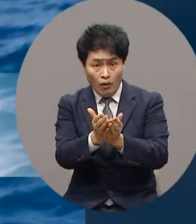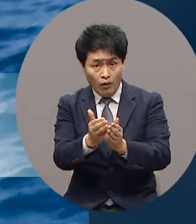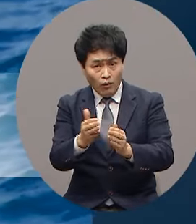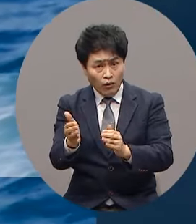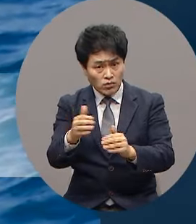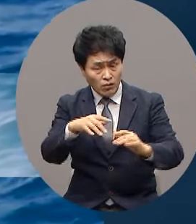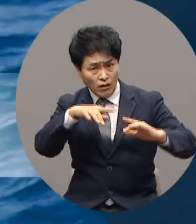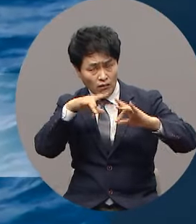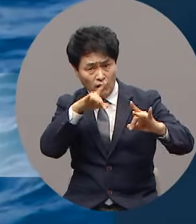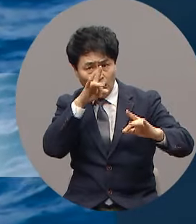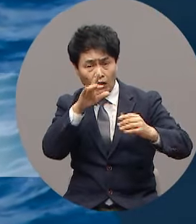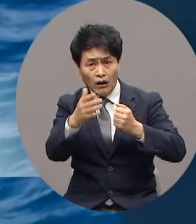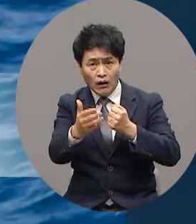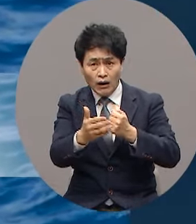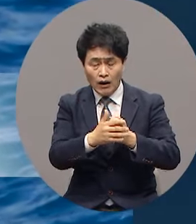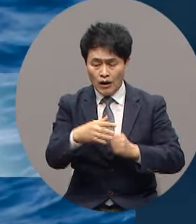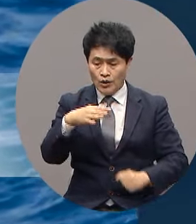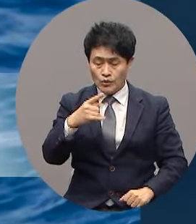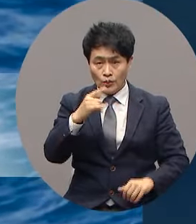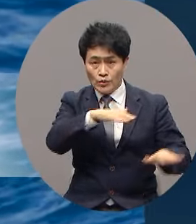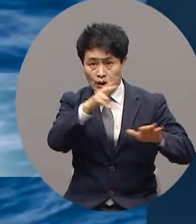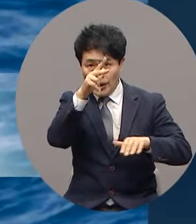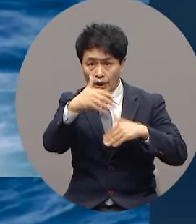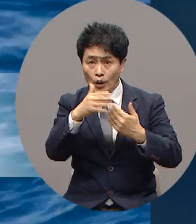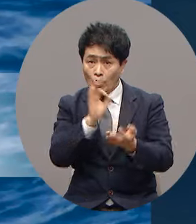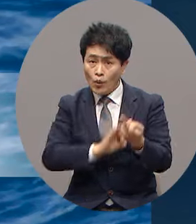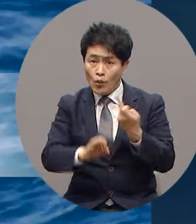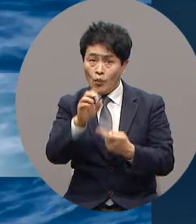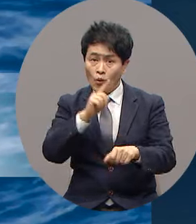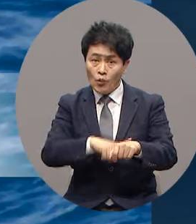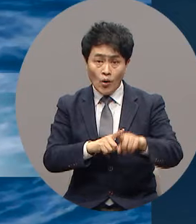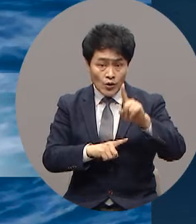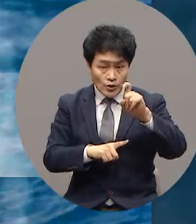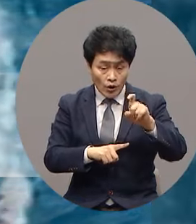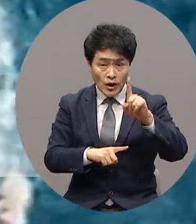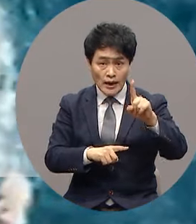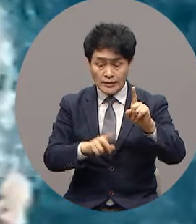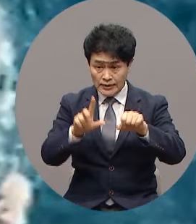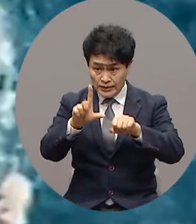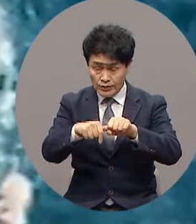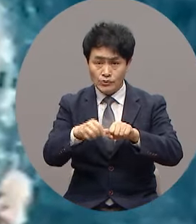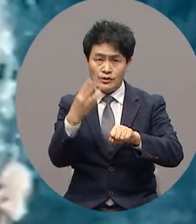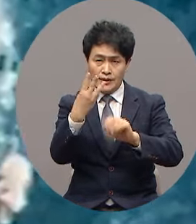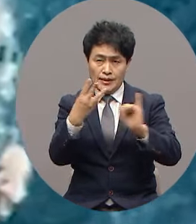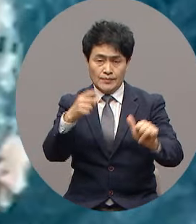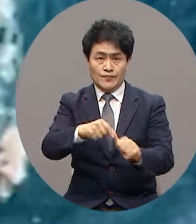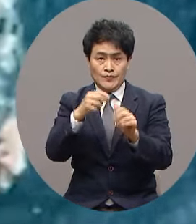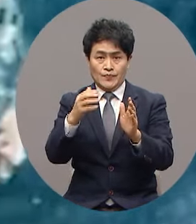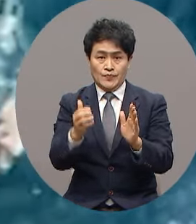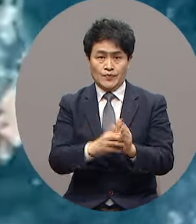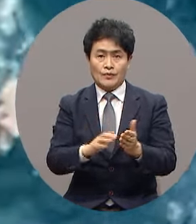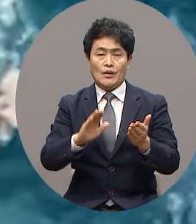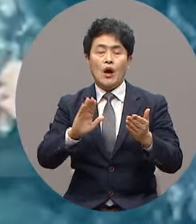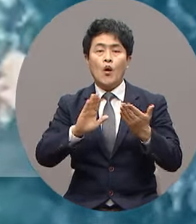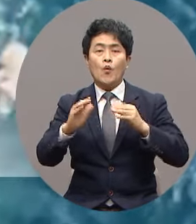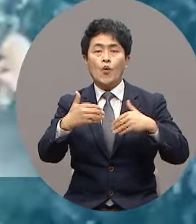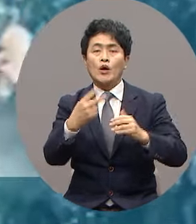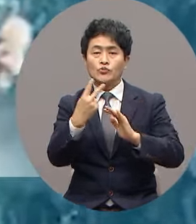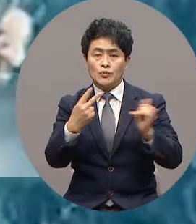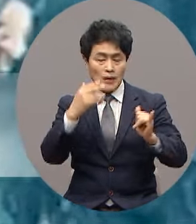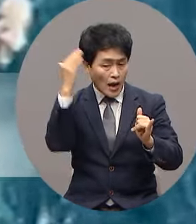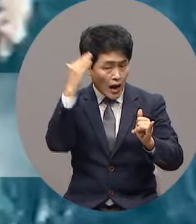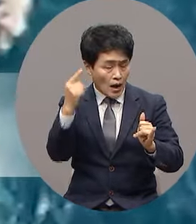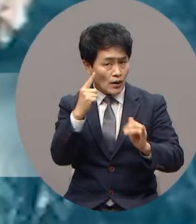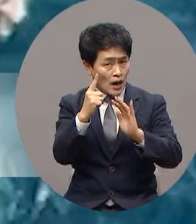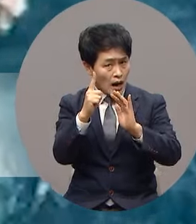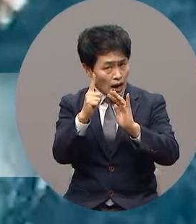끊겼다는 신고를 받고 출동한 통영해경은 오전 11시 기준 선원 3명을 구조했습니다. 외국인 2명과 한국인